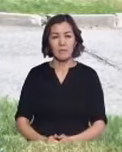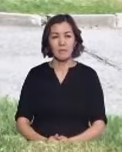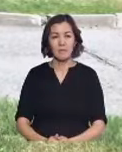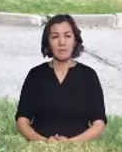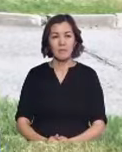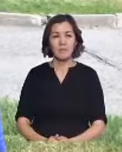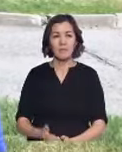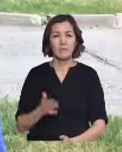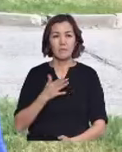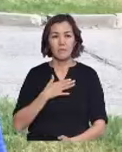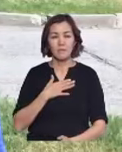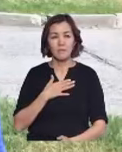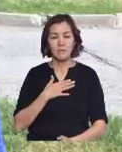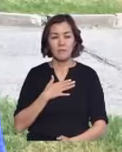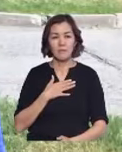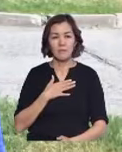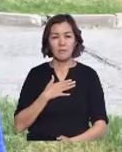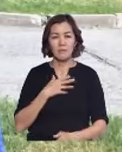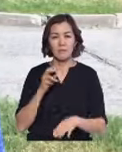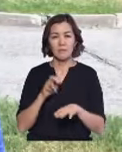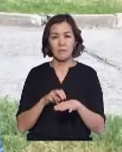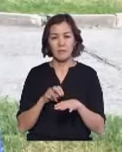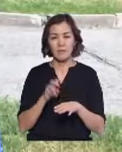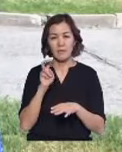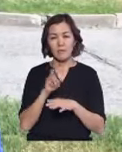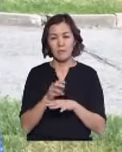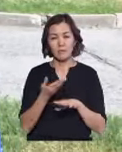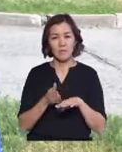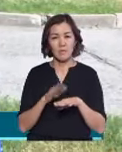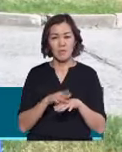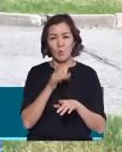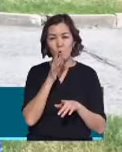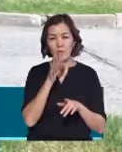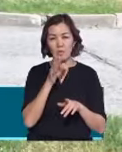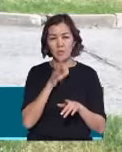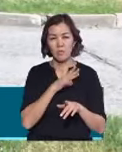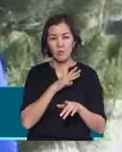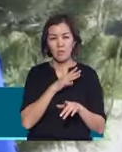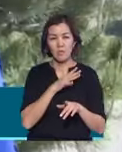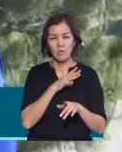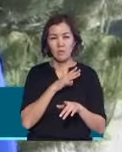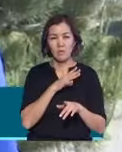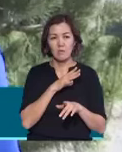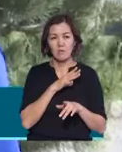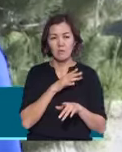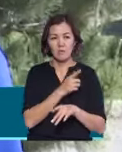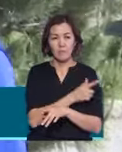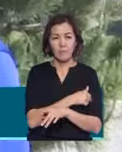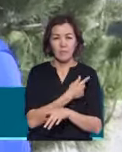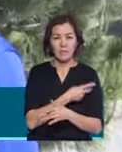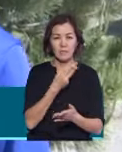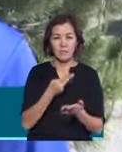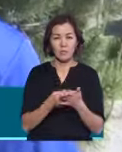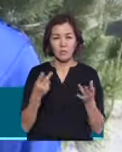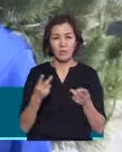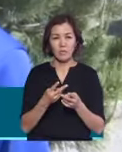Мен өзіміздің аудандық дәрігерлерге қаралдым. Ол кезде қиын заман. Жолдасым алып барды. Олар айтты, больницаға жатасың. Мен